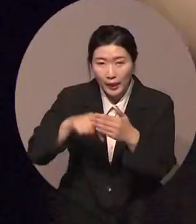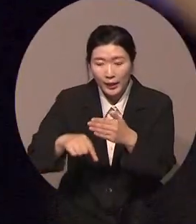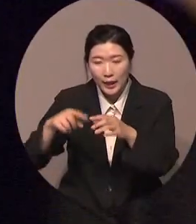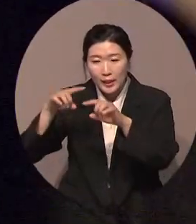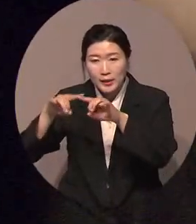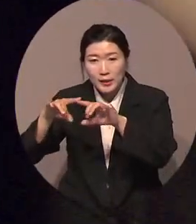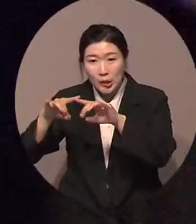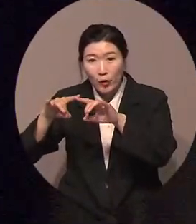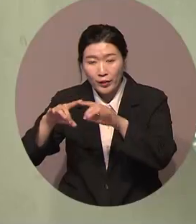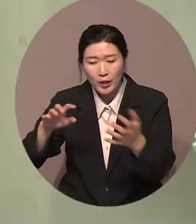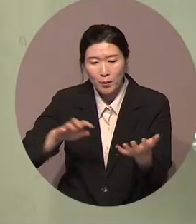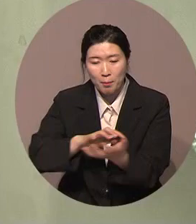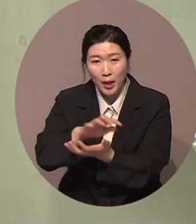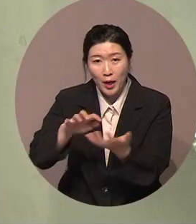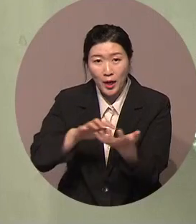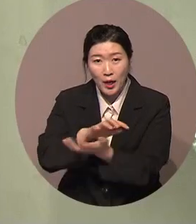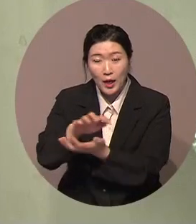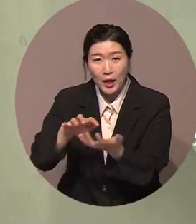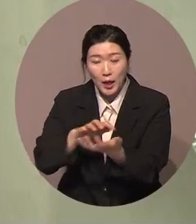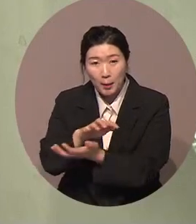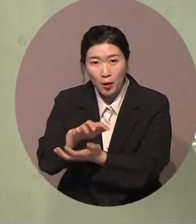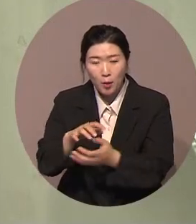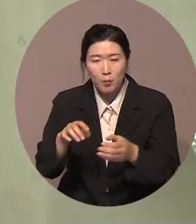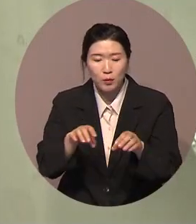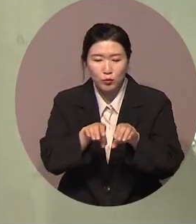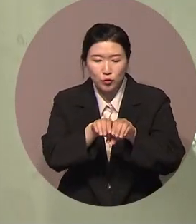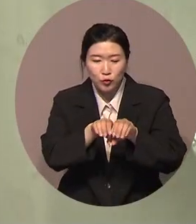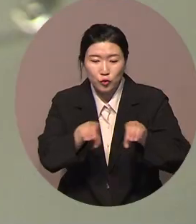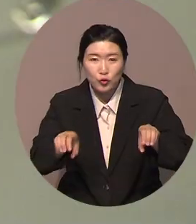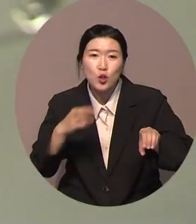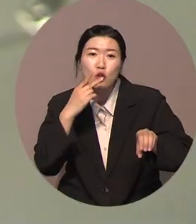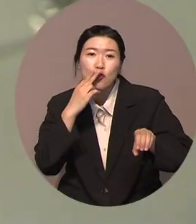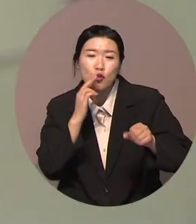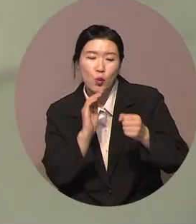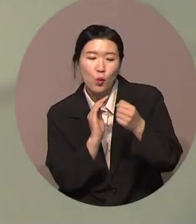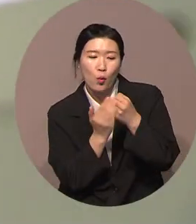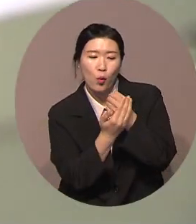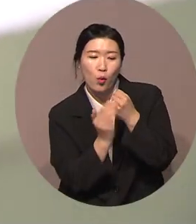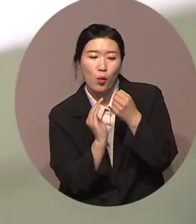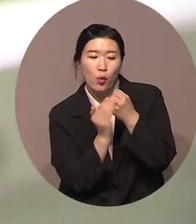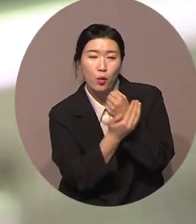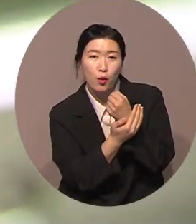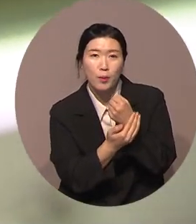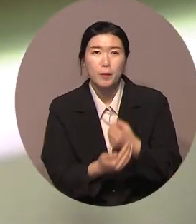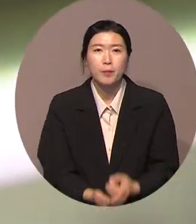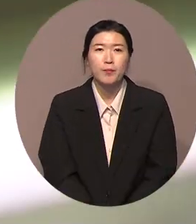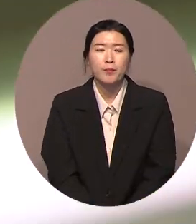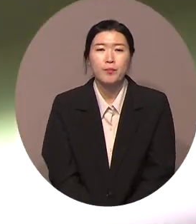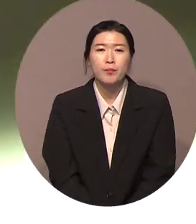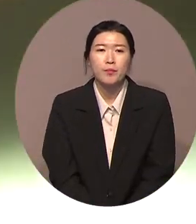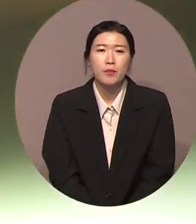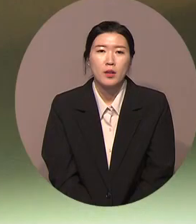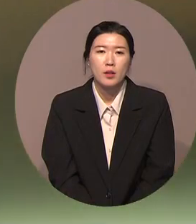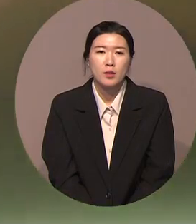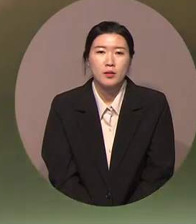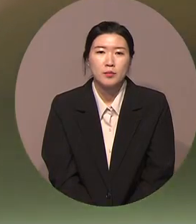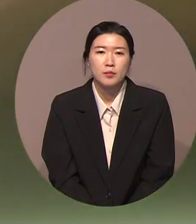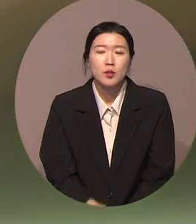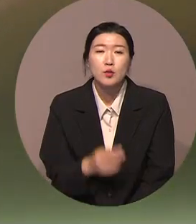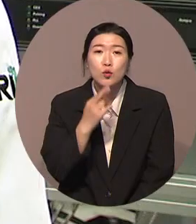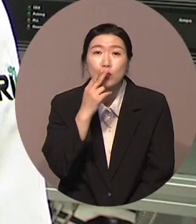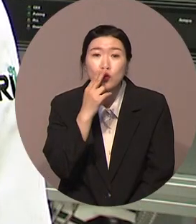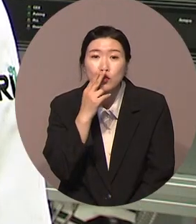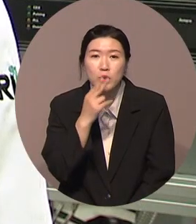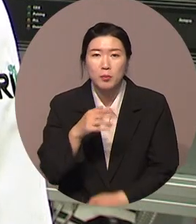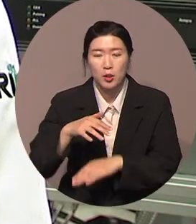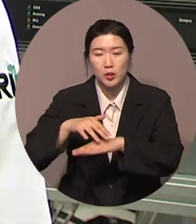탄소 나노튜브를 섞은 뒤 진공 상태에서 유리나 필름 등에 얇은 막을 입히는 겁니다. 유리나